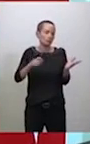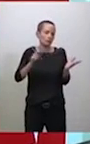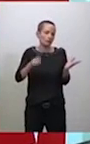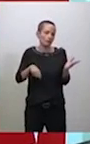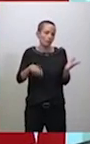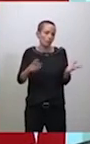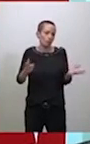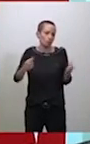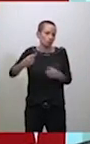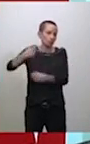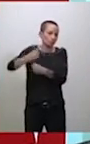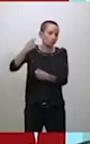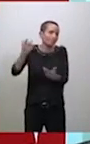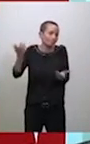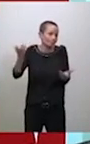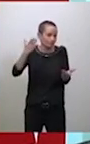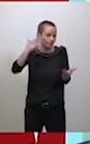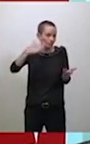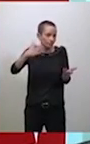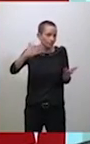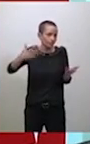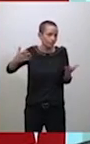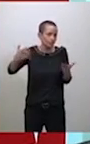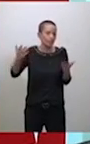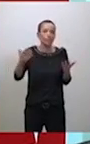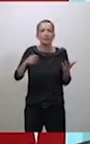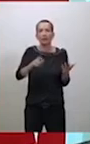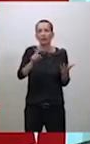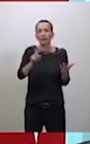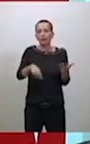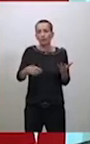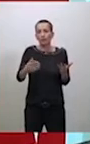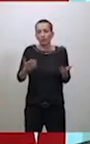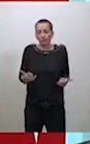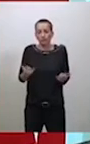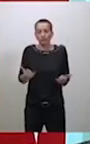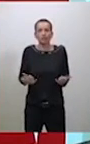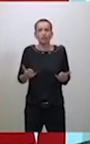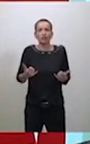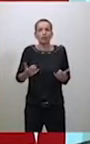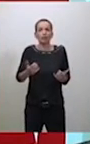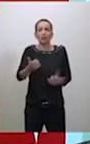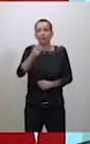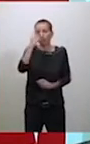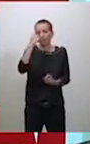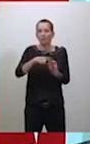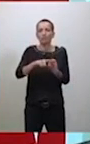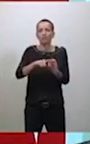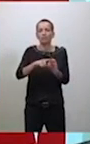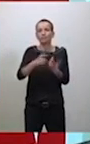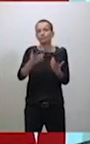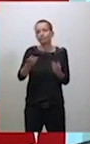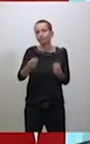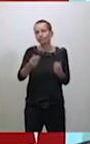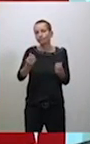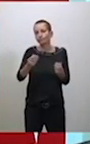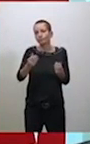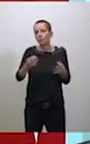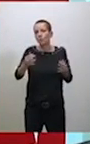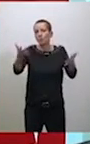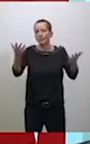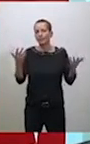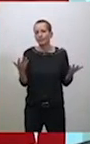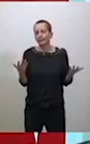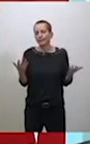l'actualité nous impose, vous le savez, d'aborder dans cette enceinte une question autrement plus critique